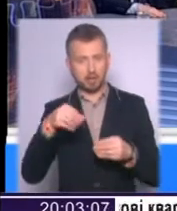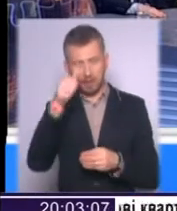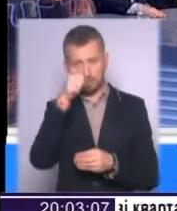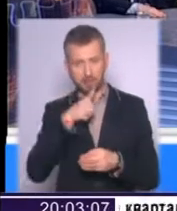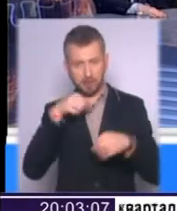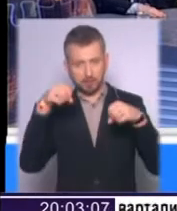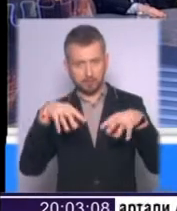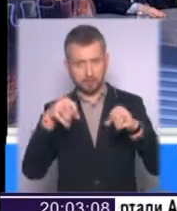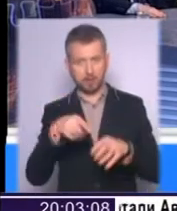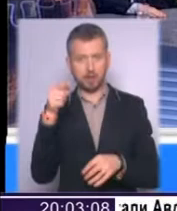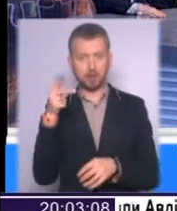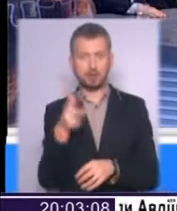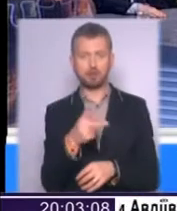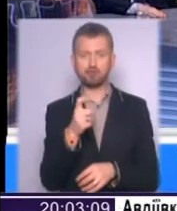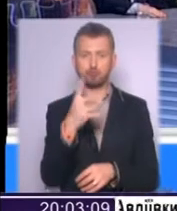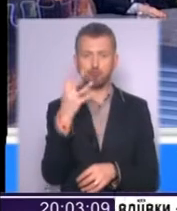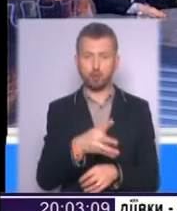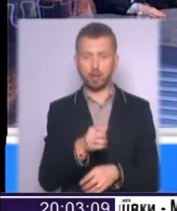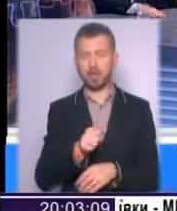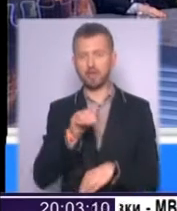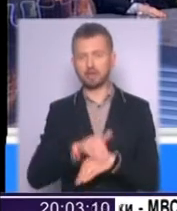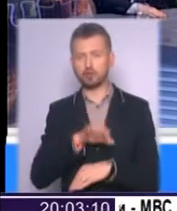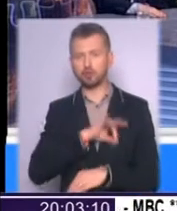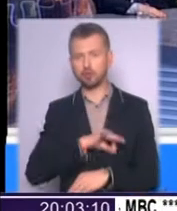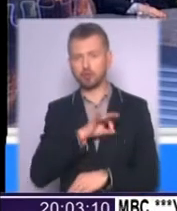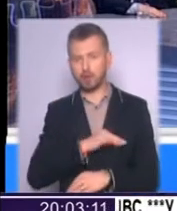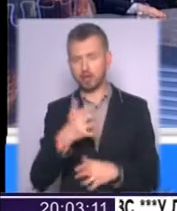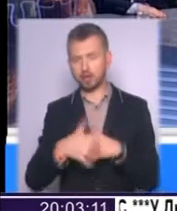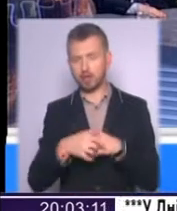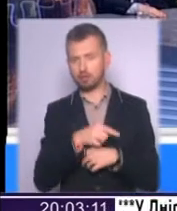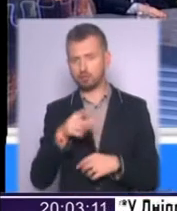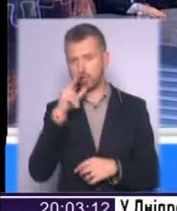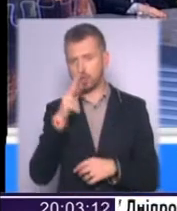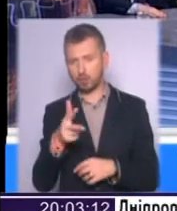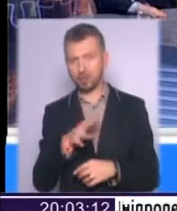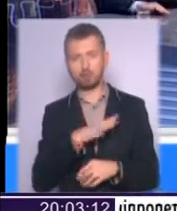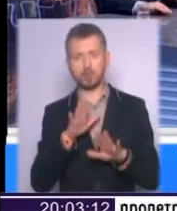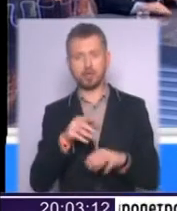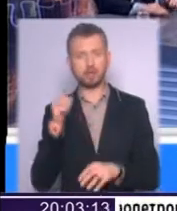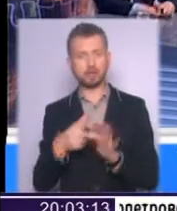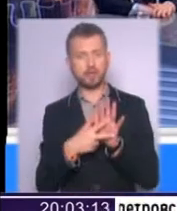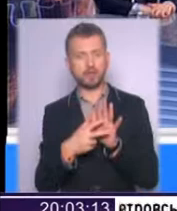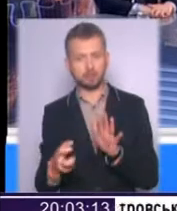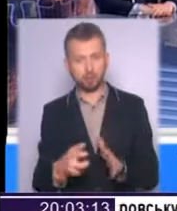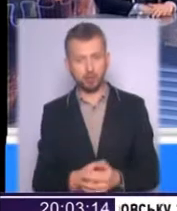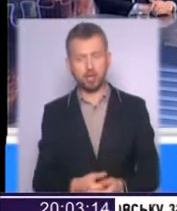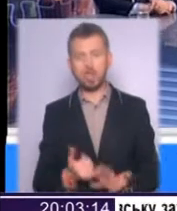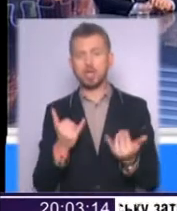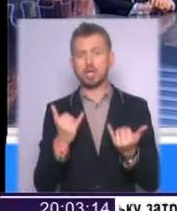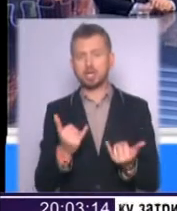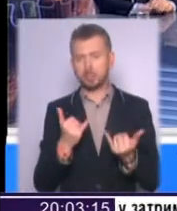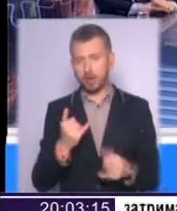користування 3140, а фактичне споживання в середньому за 3 роки становило тільки 1800. Зараз